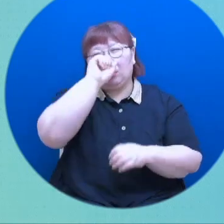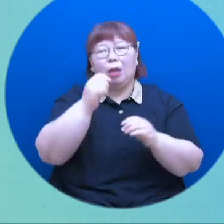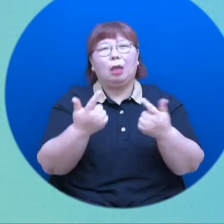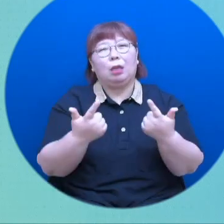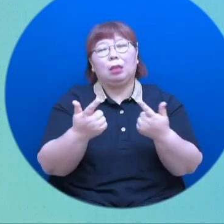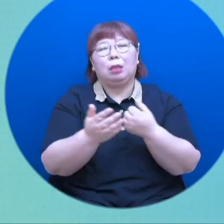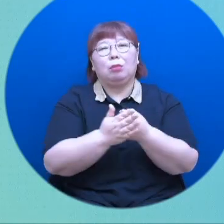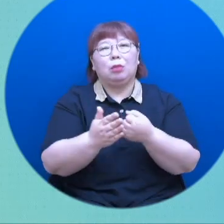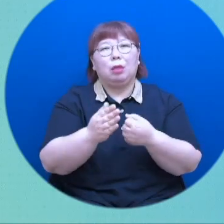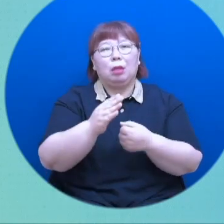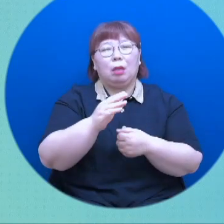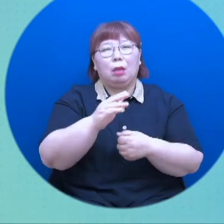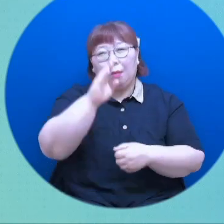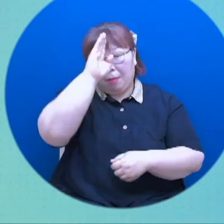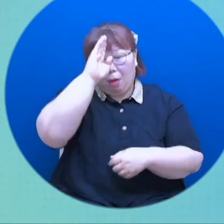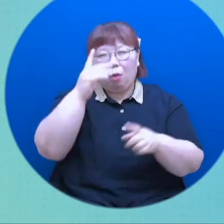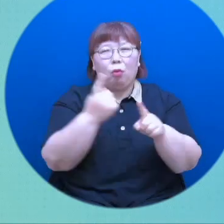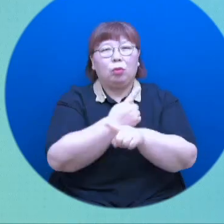치료가 불가능했죠.